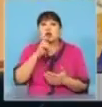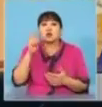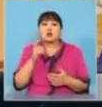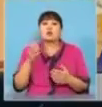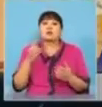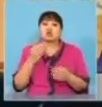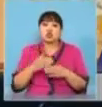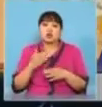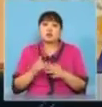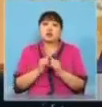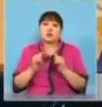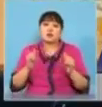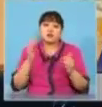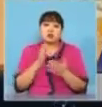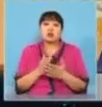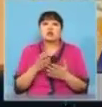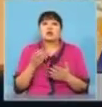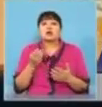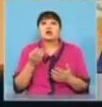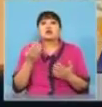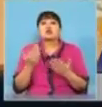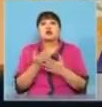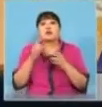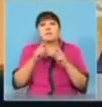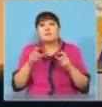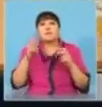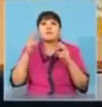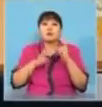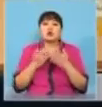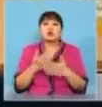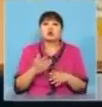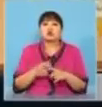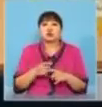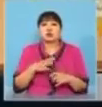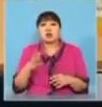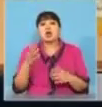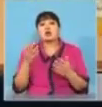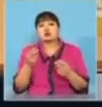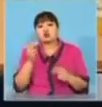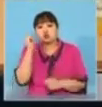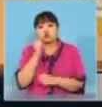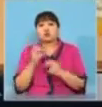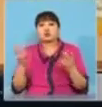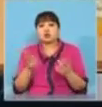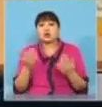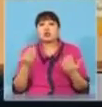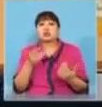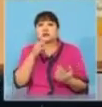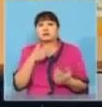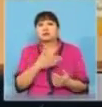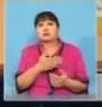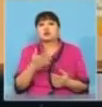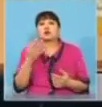экономикамыз жайлап дамып жатыр, жаңа мекемелер ашылып жатыр. Ол мекемелерге әрине жұмысшы керек. Қазіргі таңда